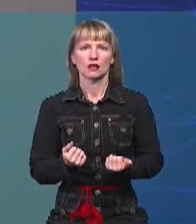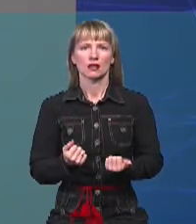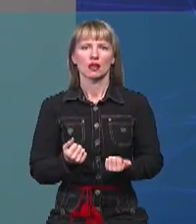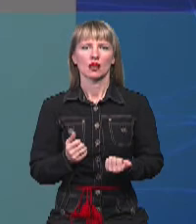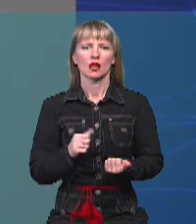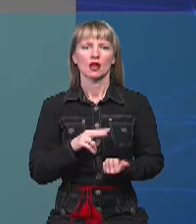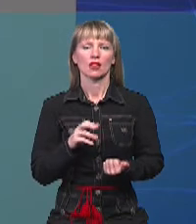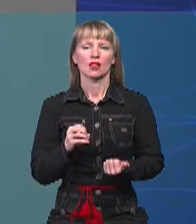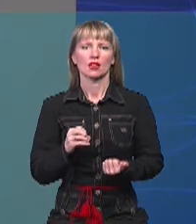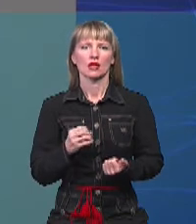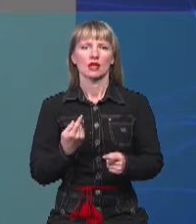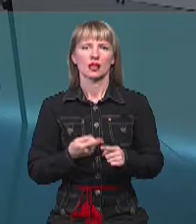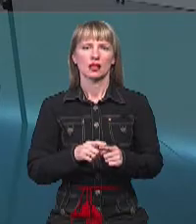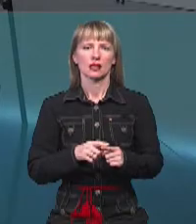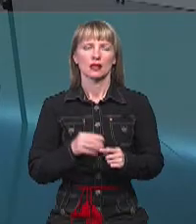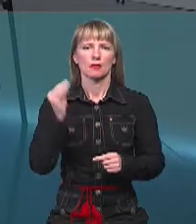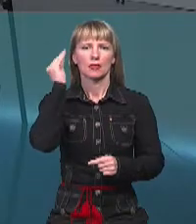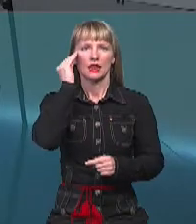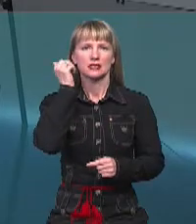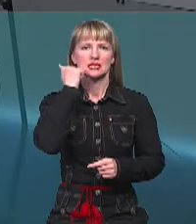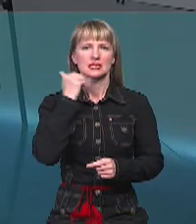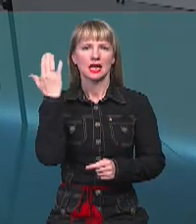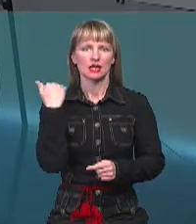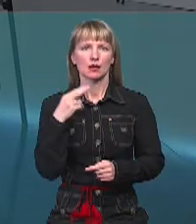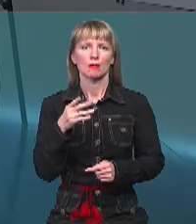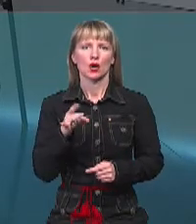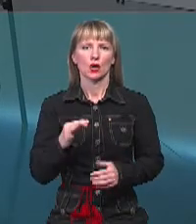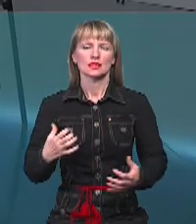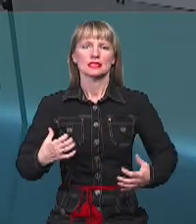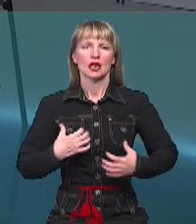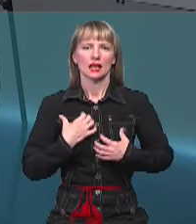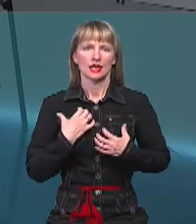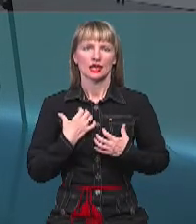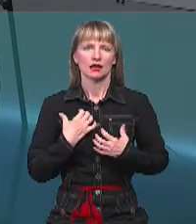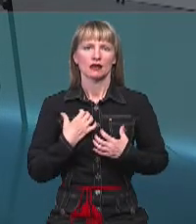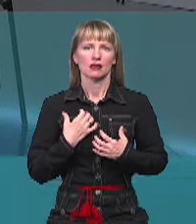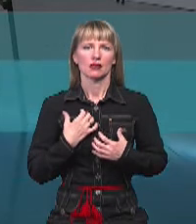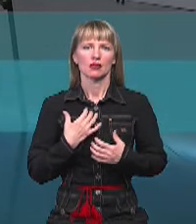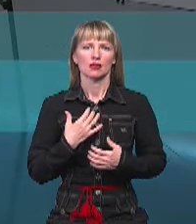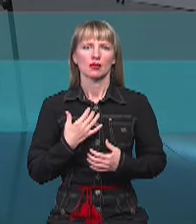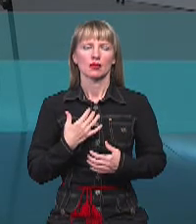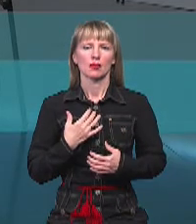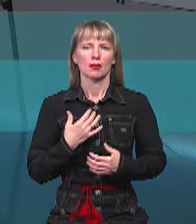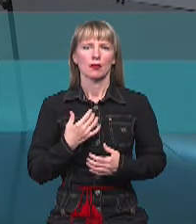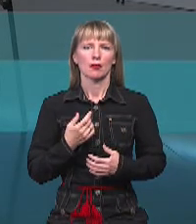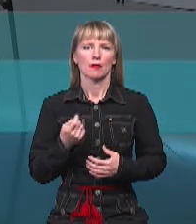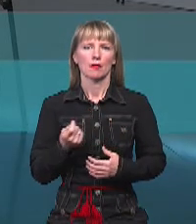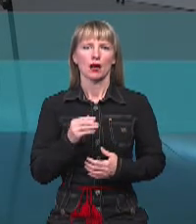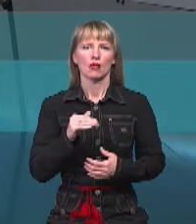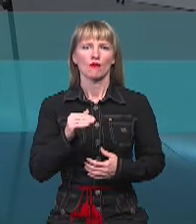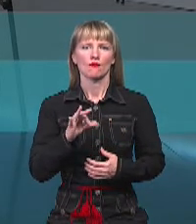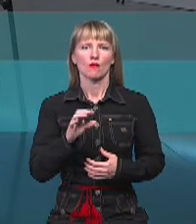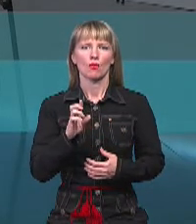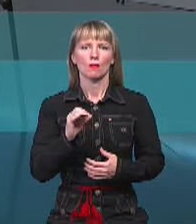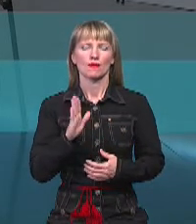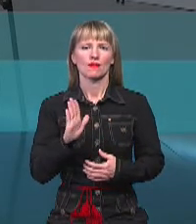я сказала про стереотипи, про перешкоди, про страхи. Делікатно кажучи, небагато ФОПів в Запоріжжі,